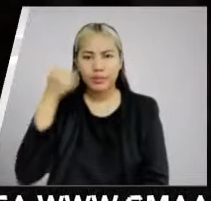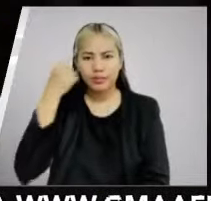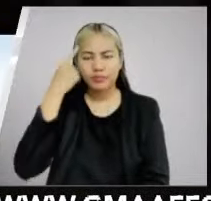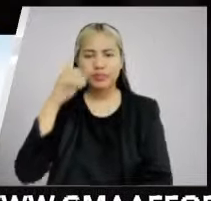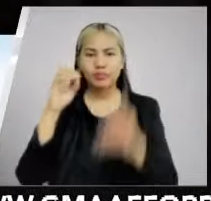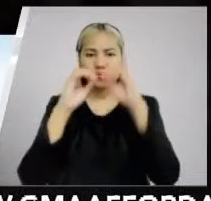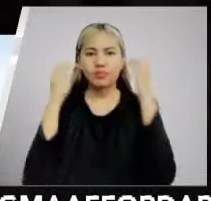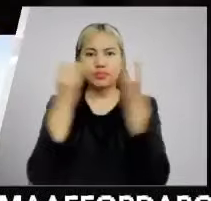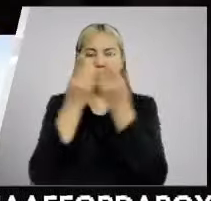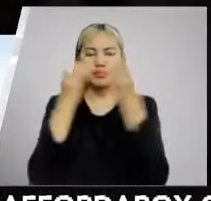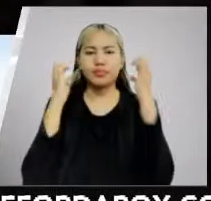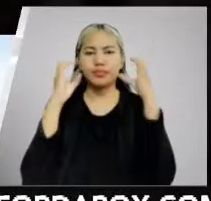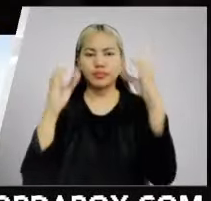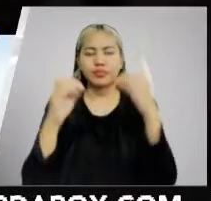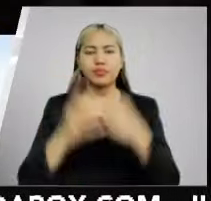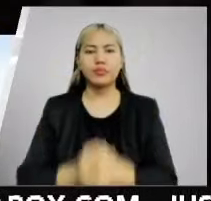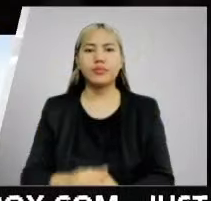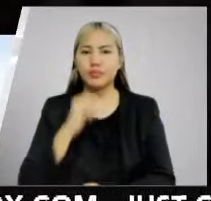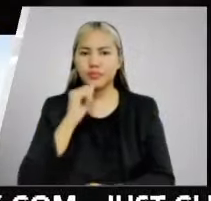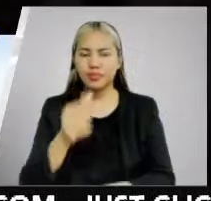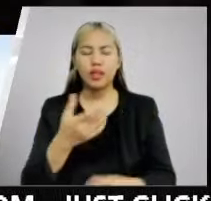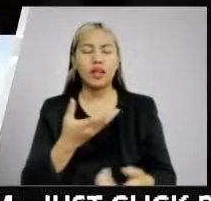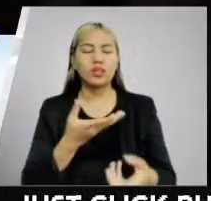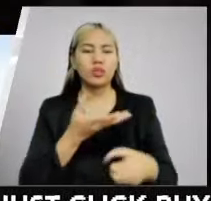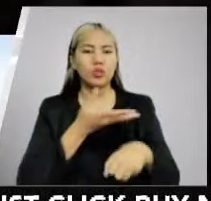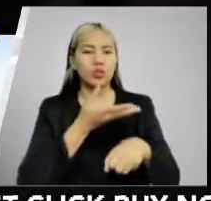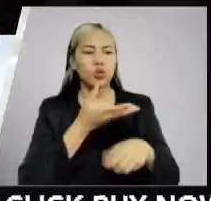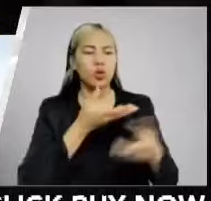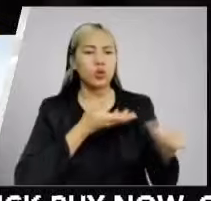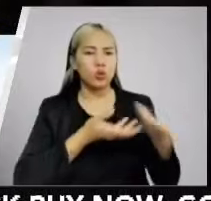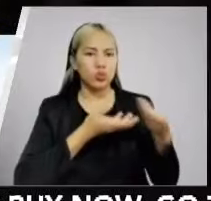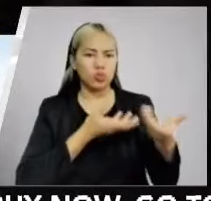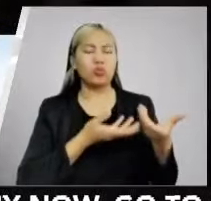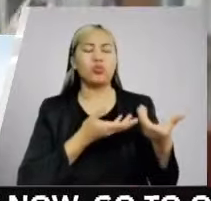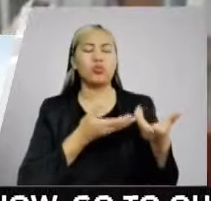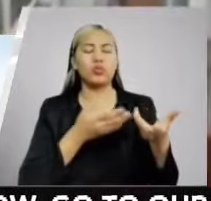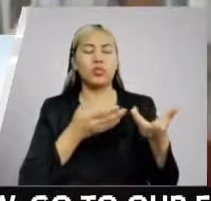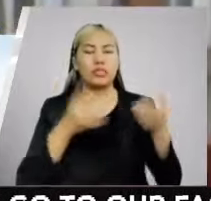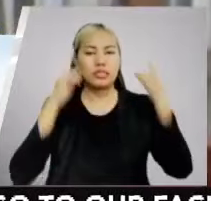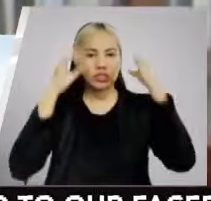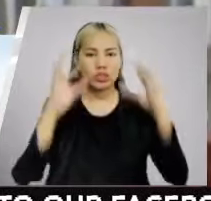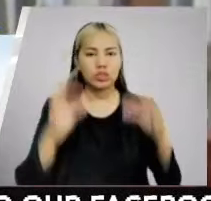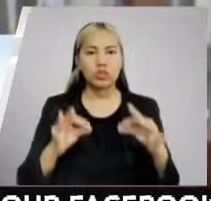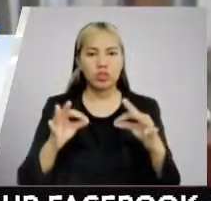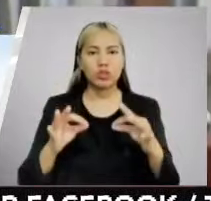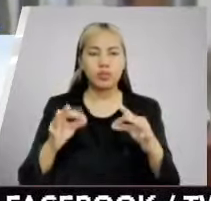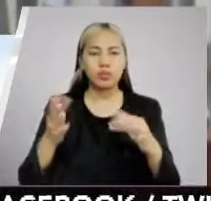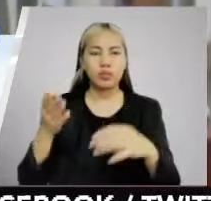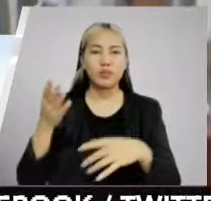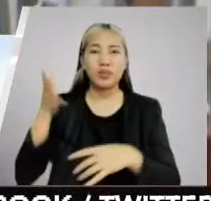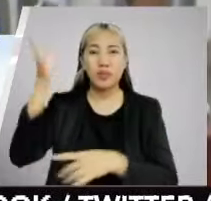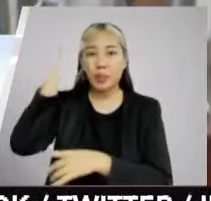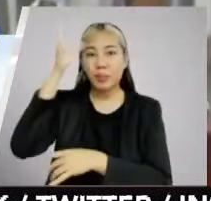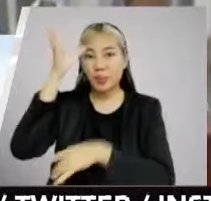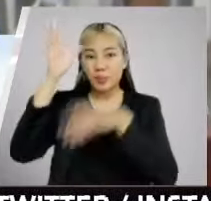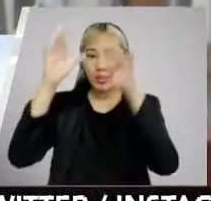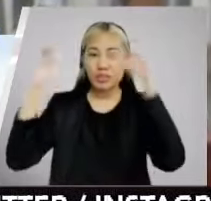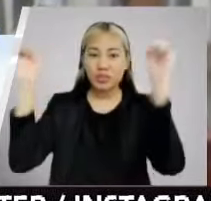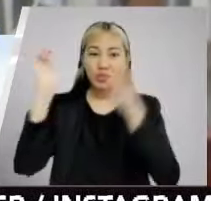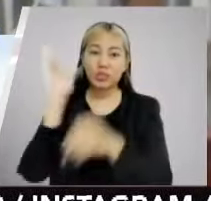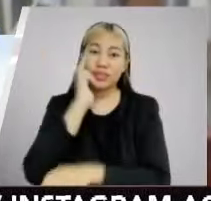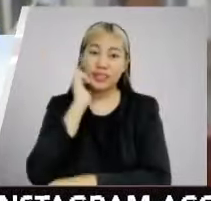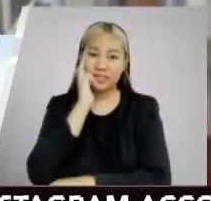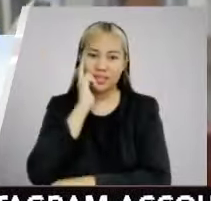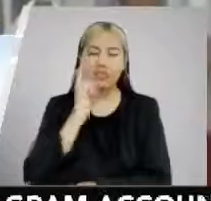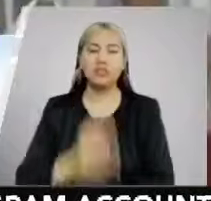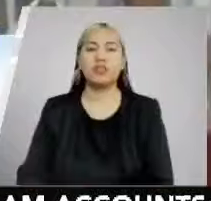niya kinukonsulta ang kanyang desisyon sa kanyang amang si dating Pangulong Rodrigo Duterte. Walang consultation na with